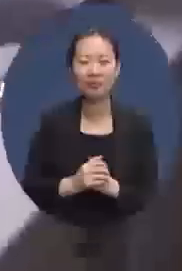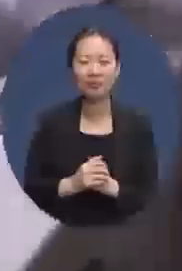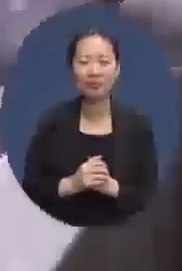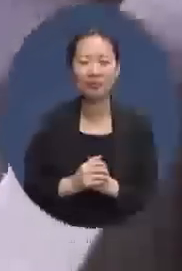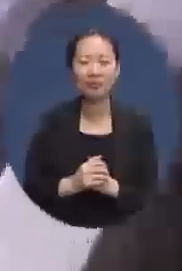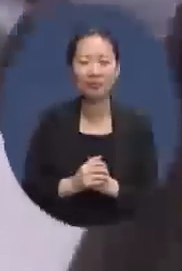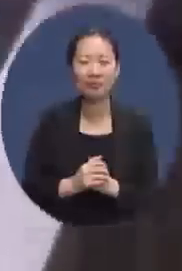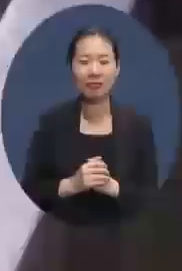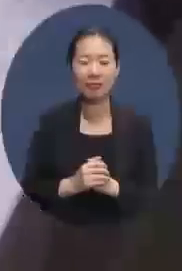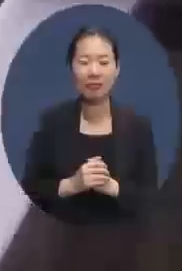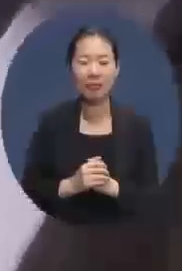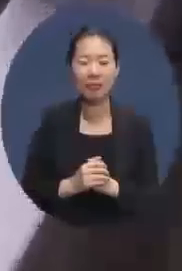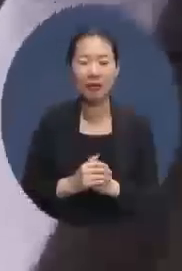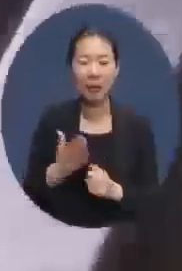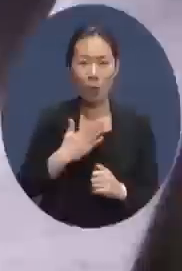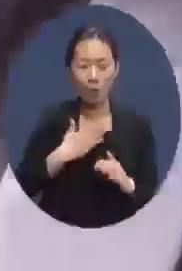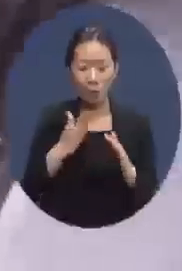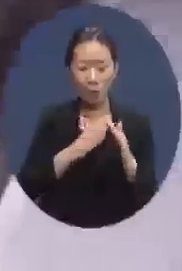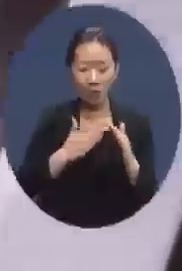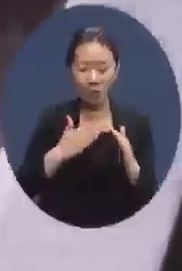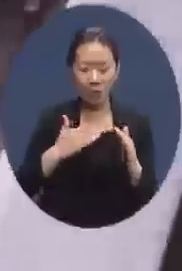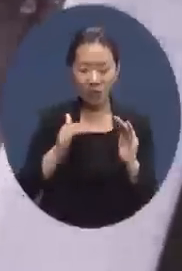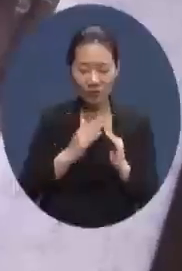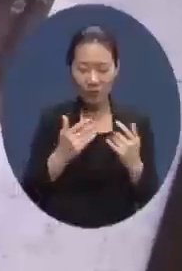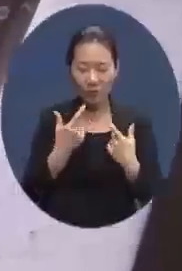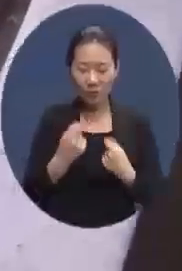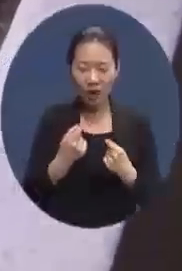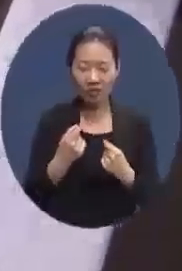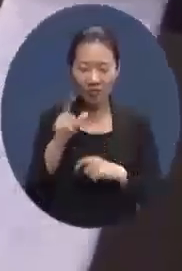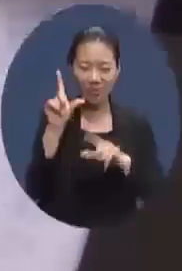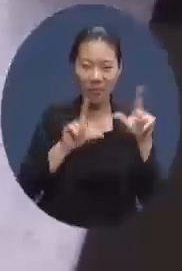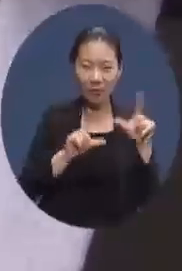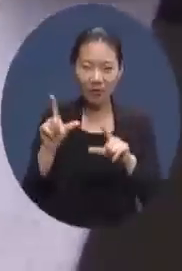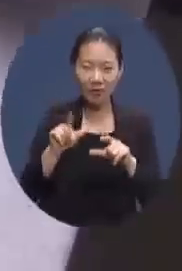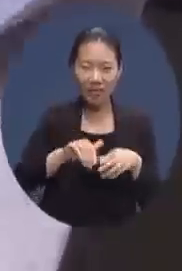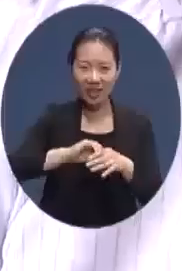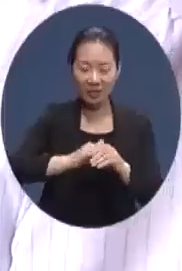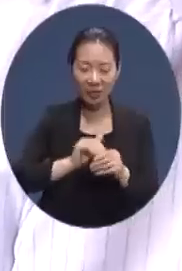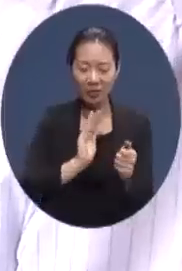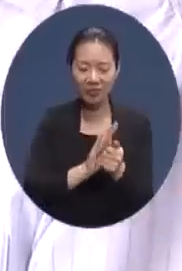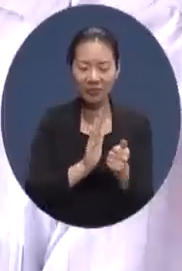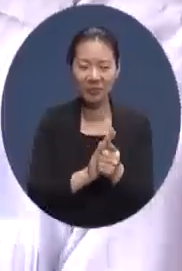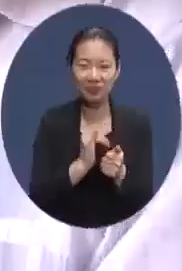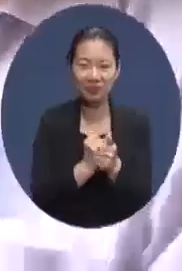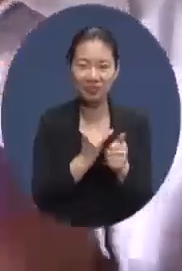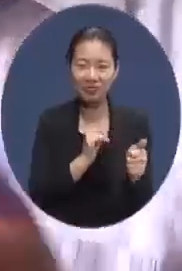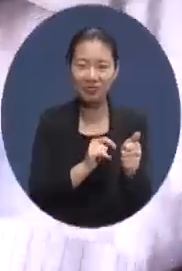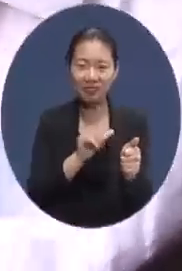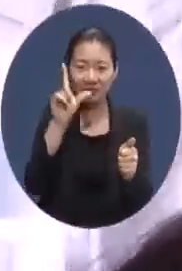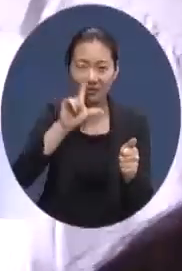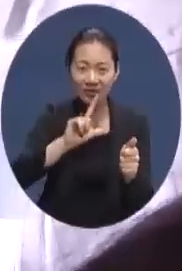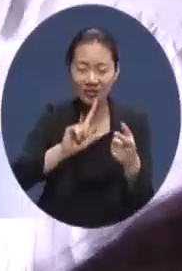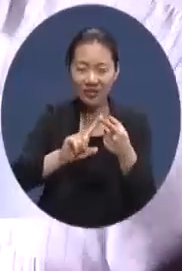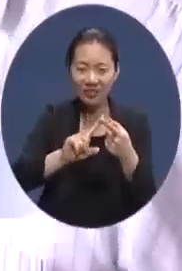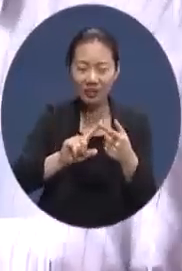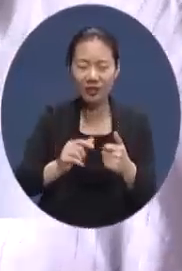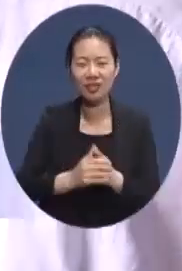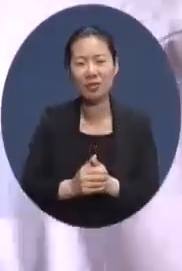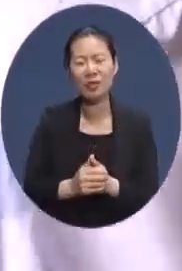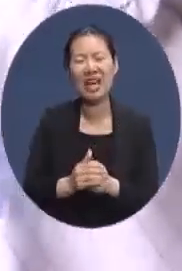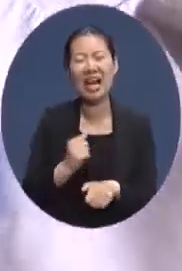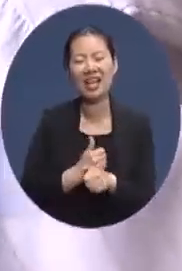아니! 우리 집과 똑같은 풍경이 설거지를 돕는 네. 남편의 모습. 예, 뭐 밥 뭐 할 게 있었다